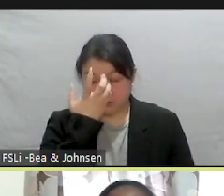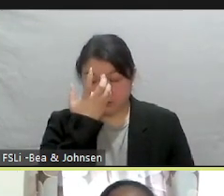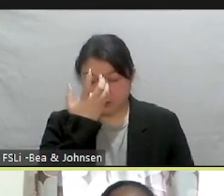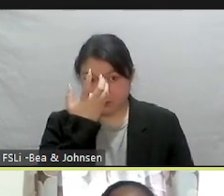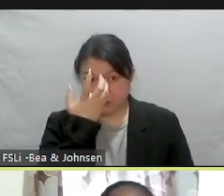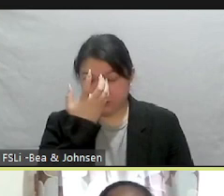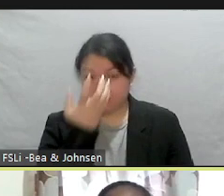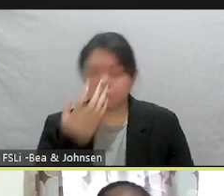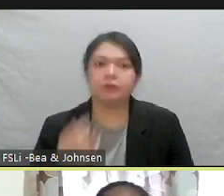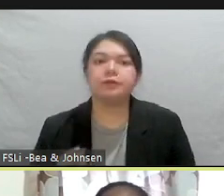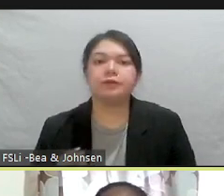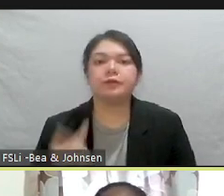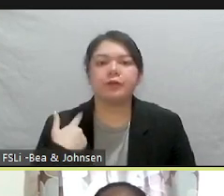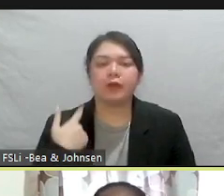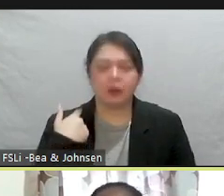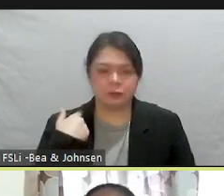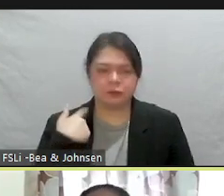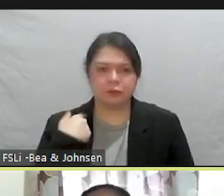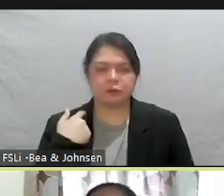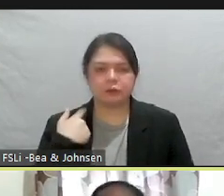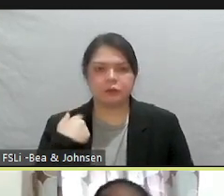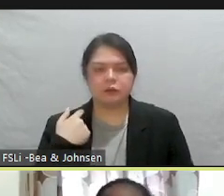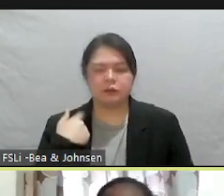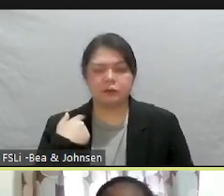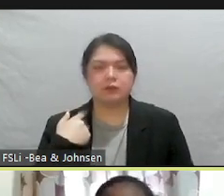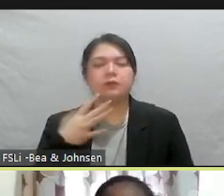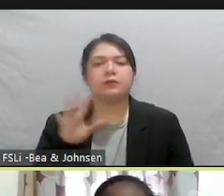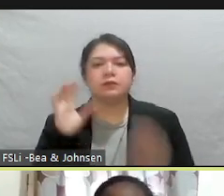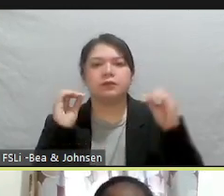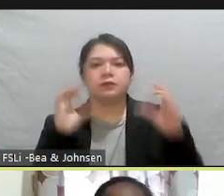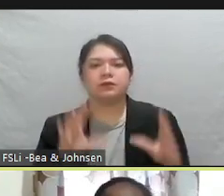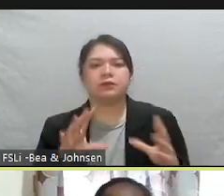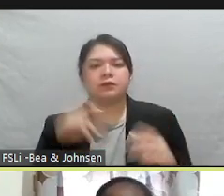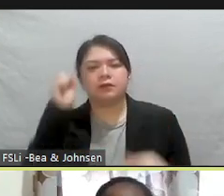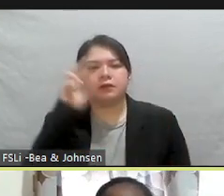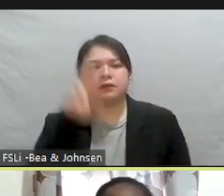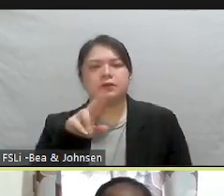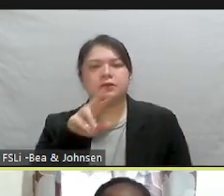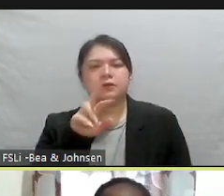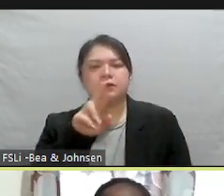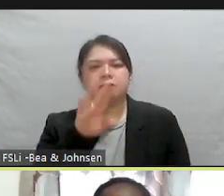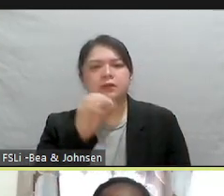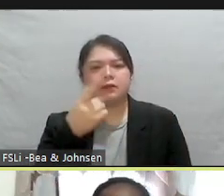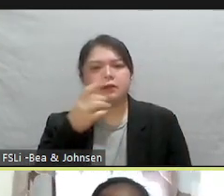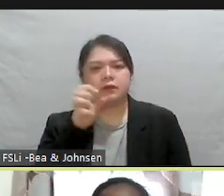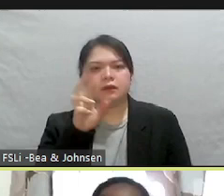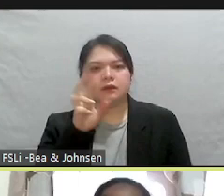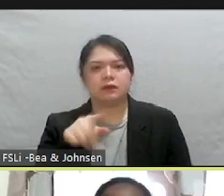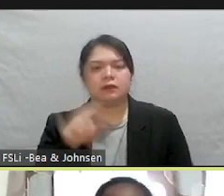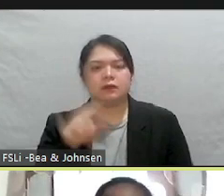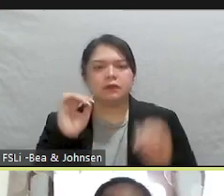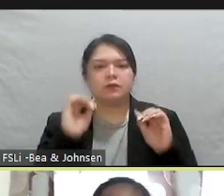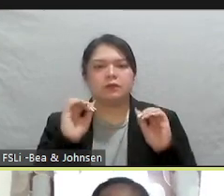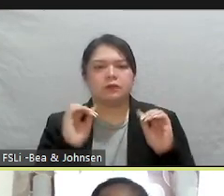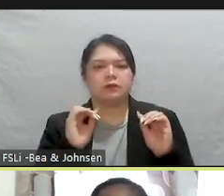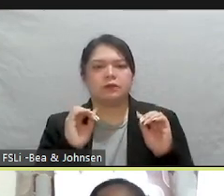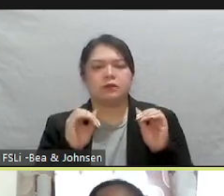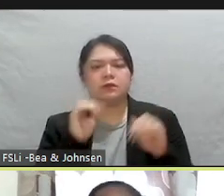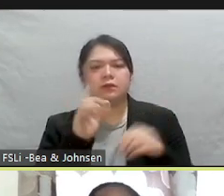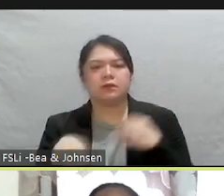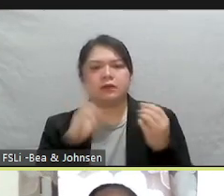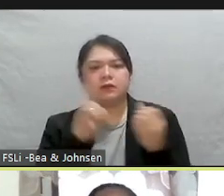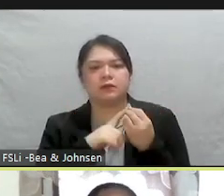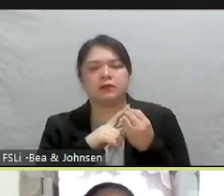At isa rin po ang aming teacher, si Sir Roger, na kung saan siya rin po ang nagtuturo patungkol dito